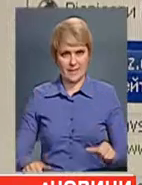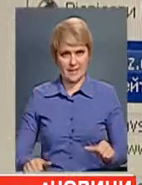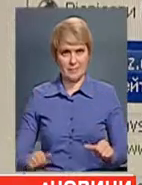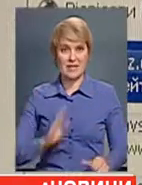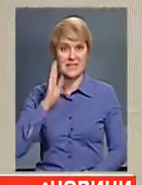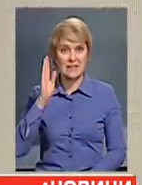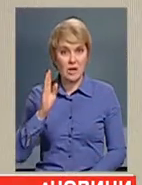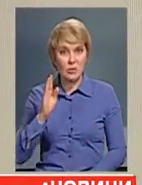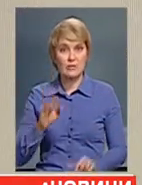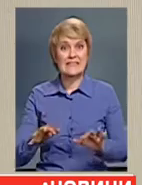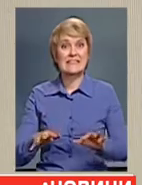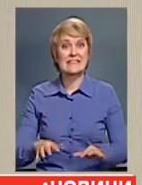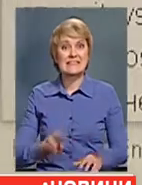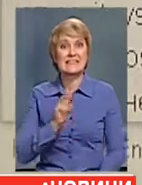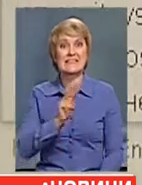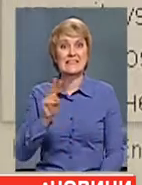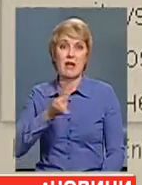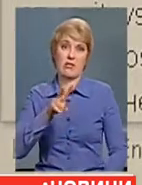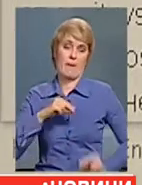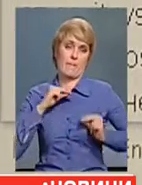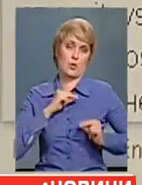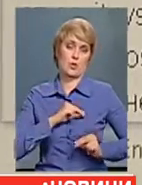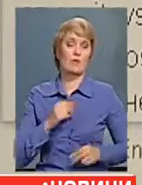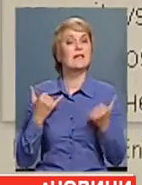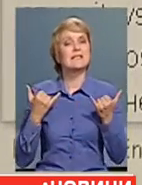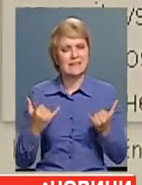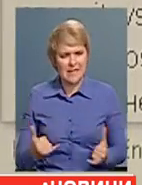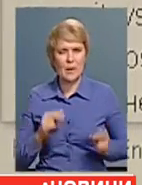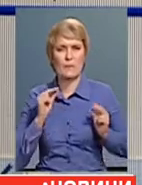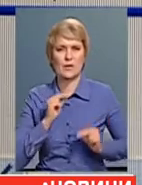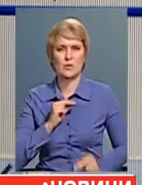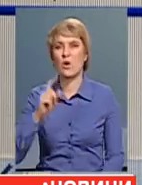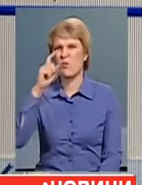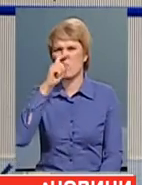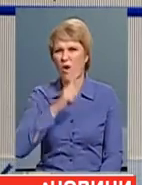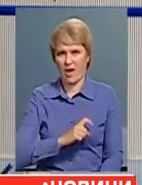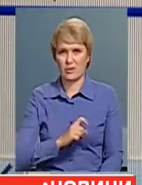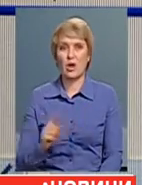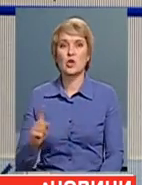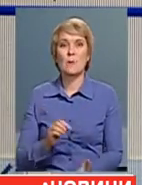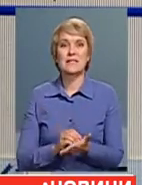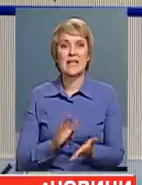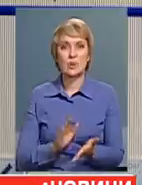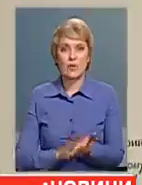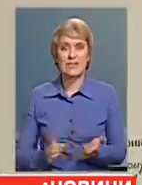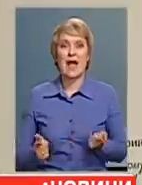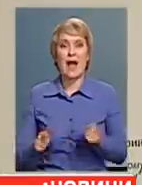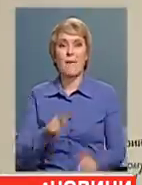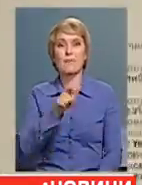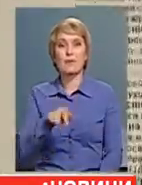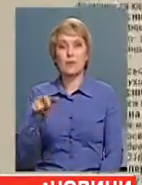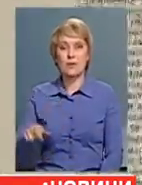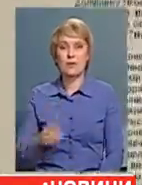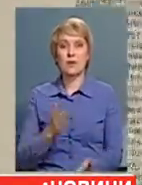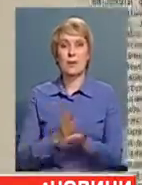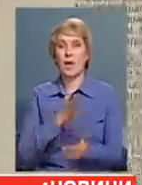Сайт освіта7.org.ua не працював. Зараз працює, але погано. Щоб зареєструватися, абітурієнти мають